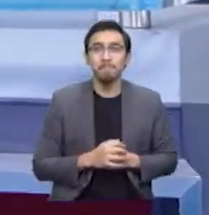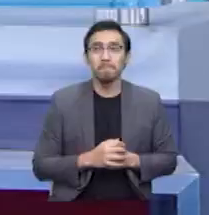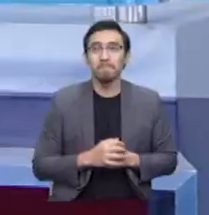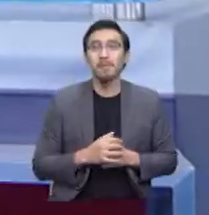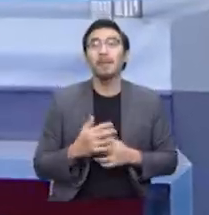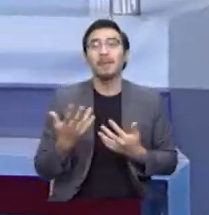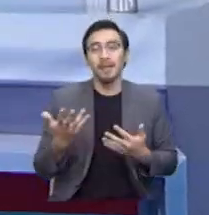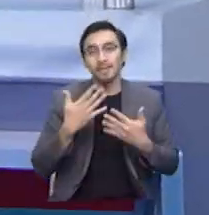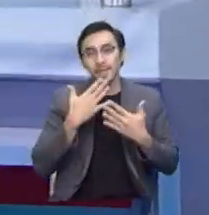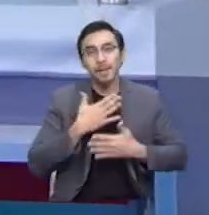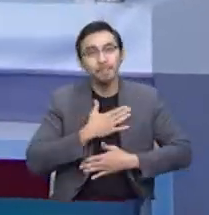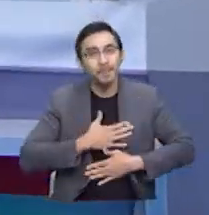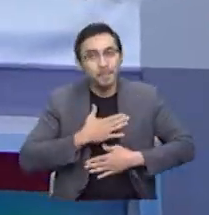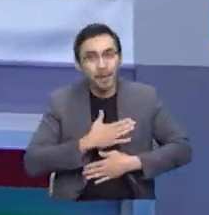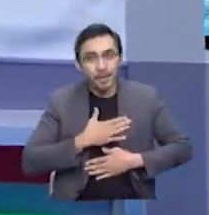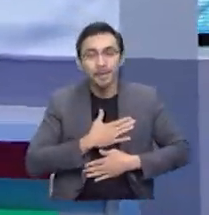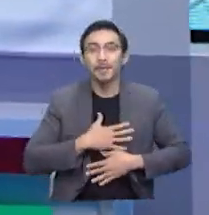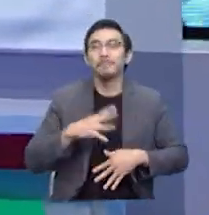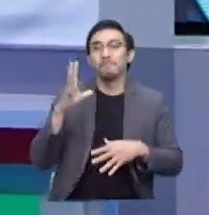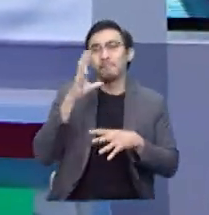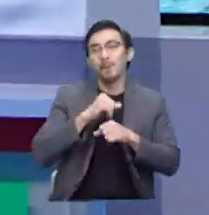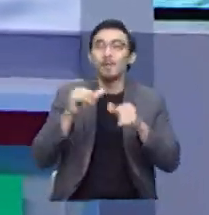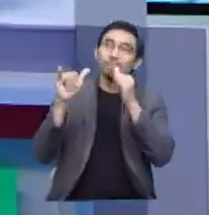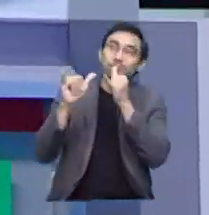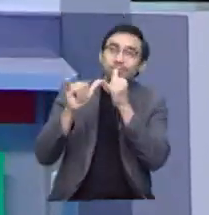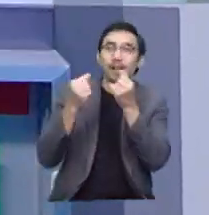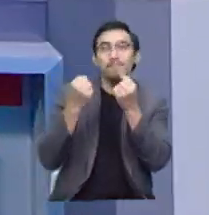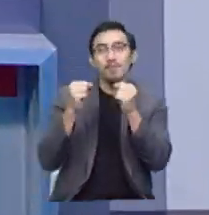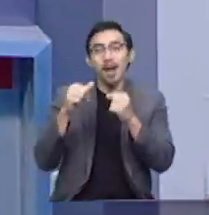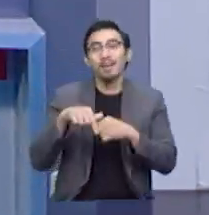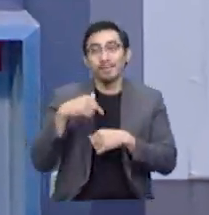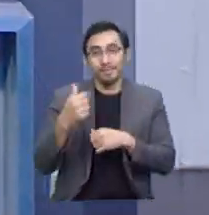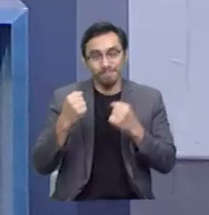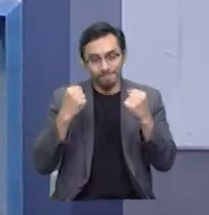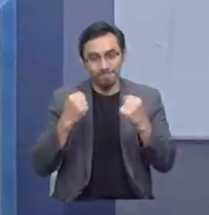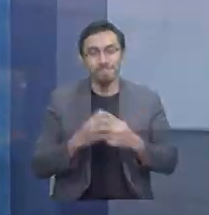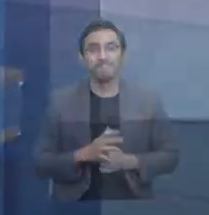selamat menikmati libur akhir tahun Anda. Tetap semangat dan sampai jumpa.